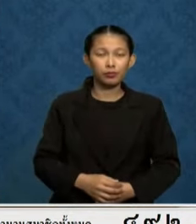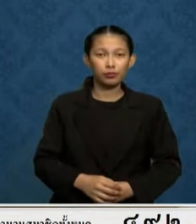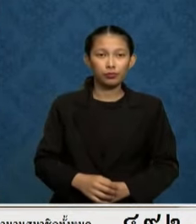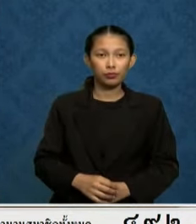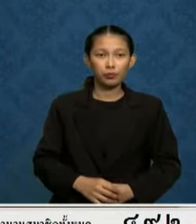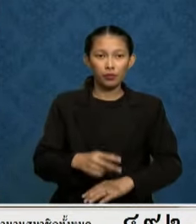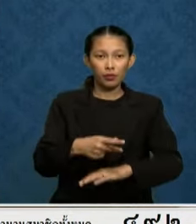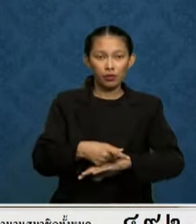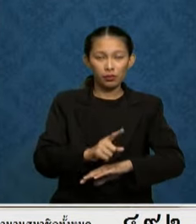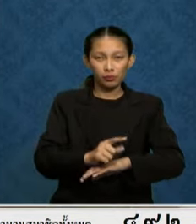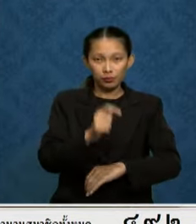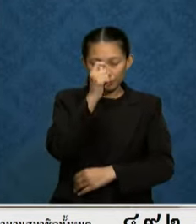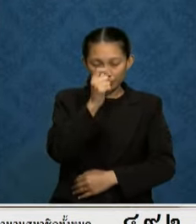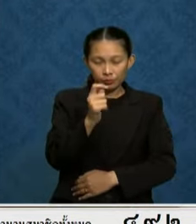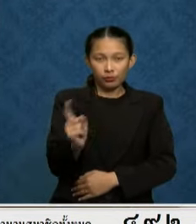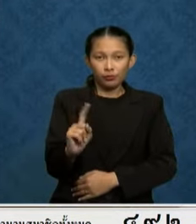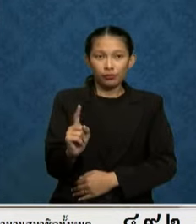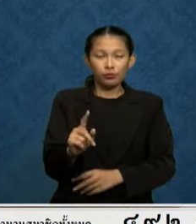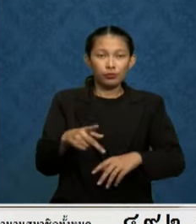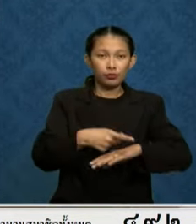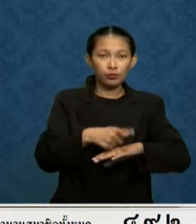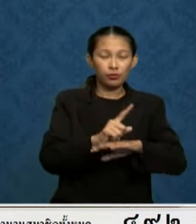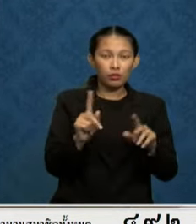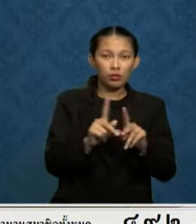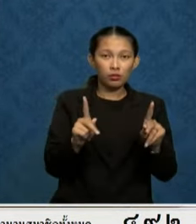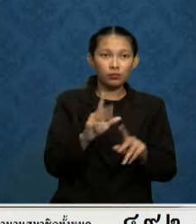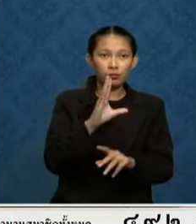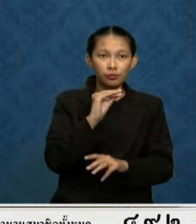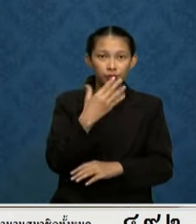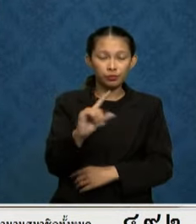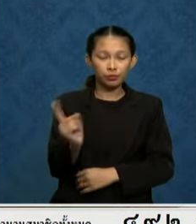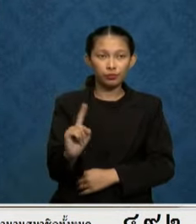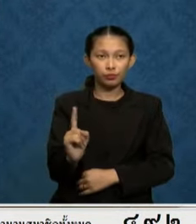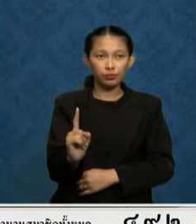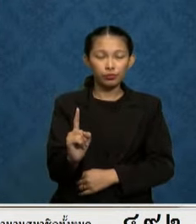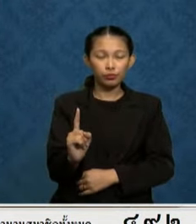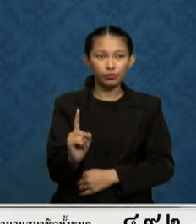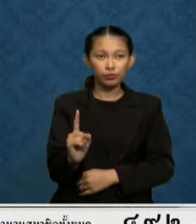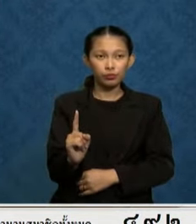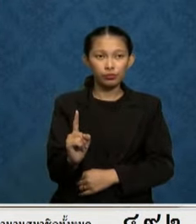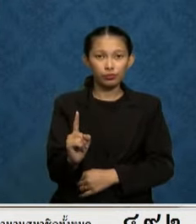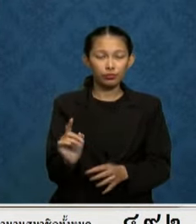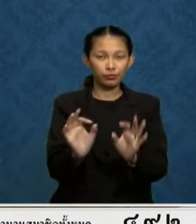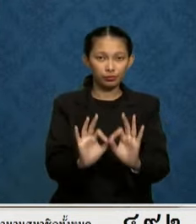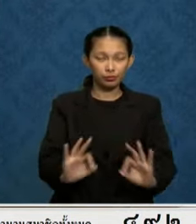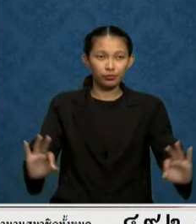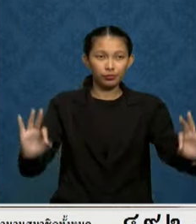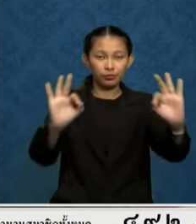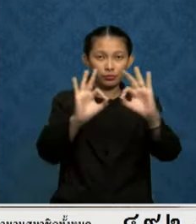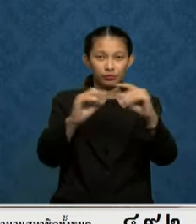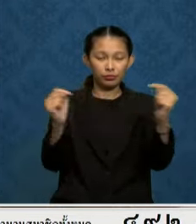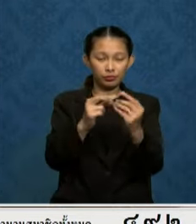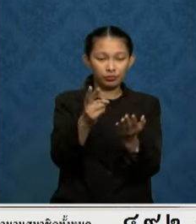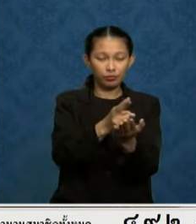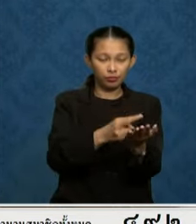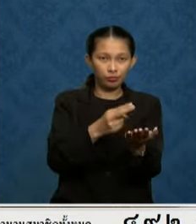พrafฬ zrobić อย่ที่ท่านการเมดิการได้พูดไปว่าหักให่ของราย